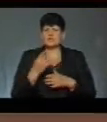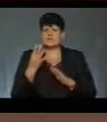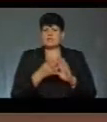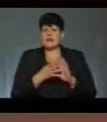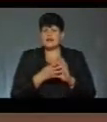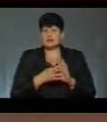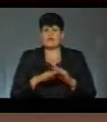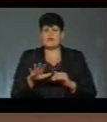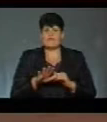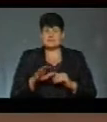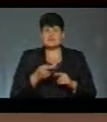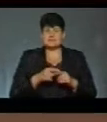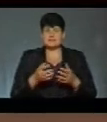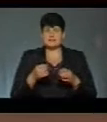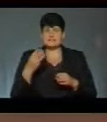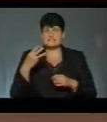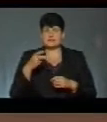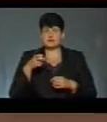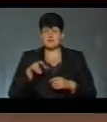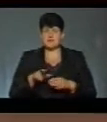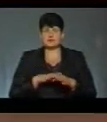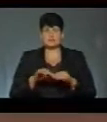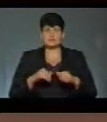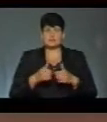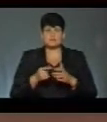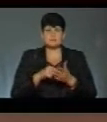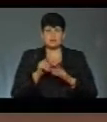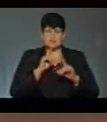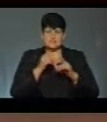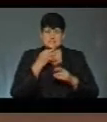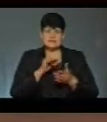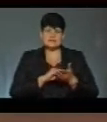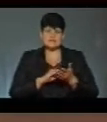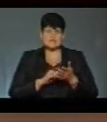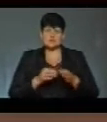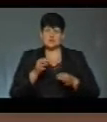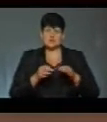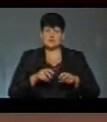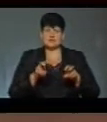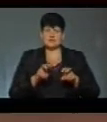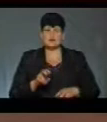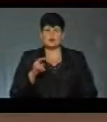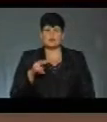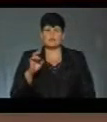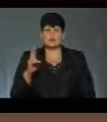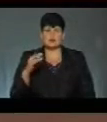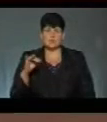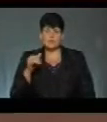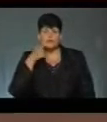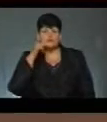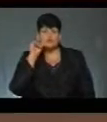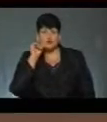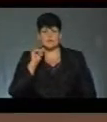рішення прийняли 30 липня на виконкомі Тернопільської міськради, повідомила секретар цього садового управління Любов Кійко. Вчора на